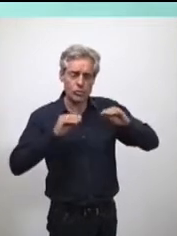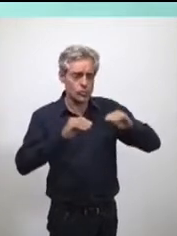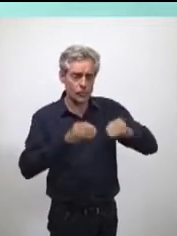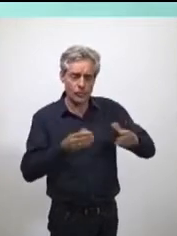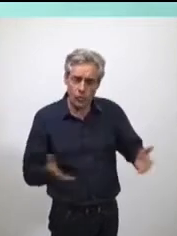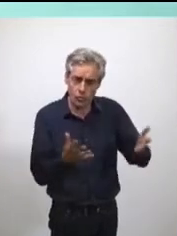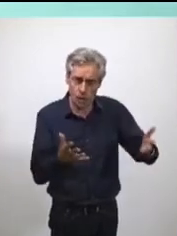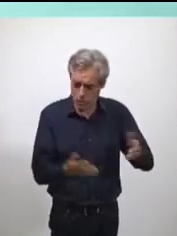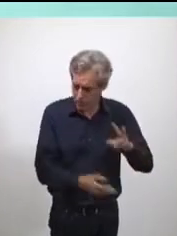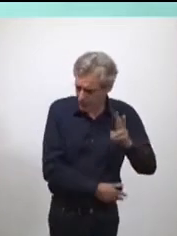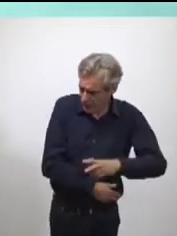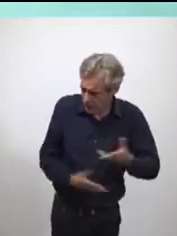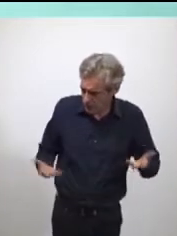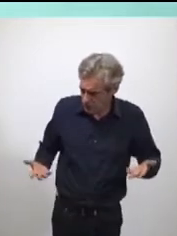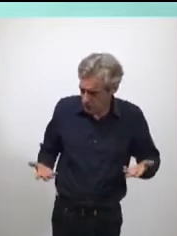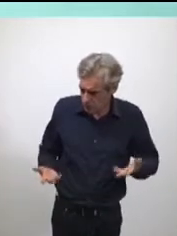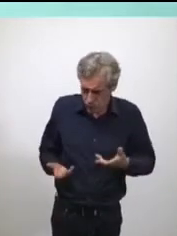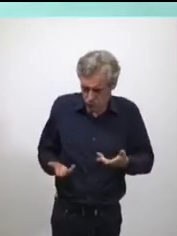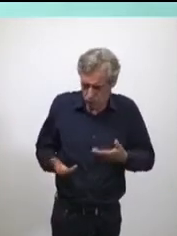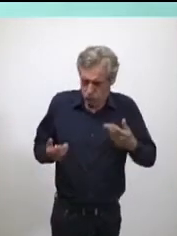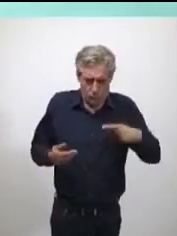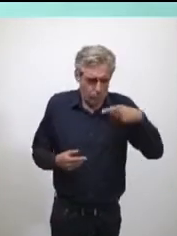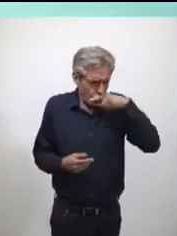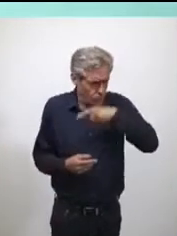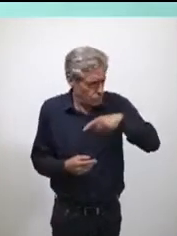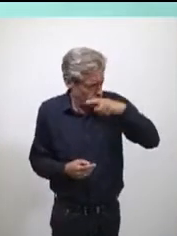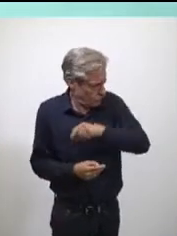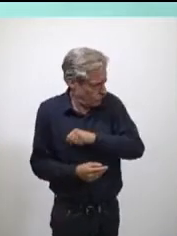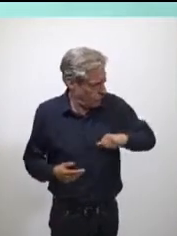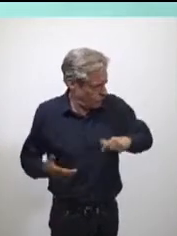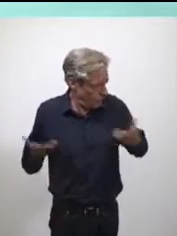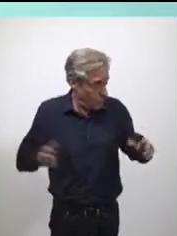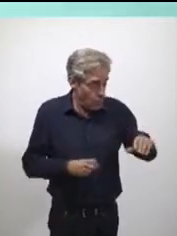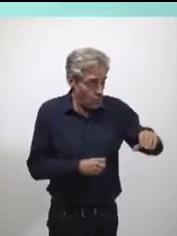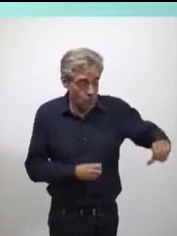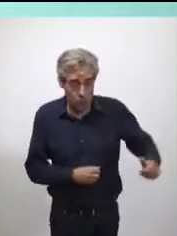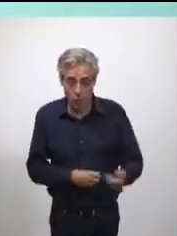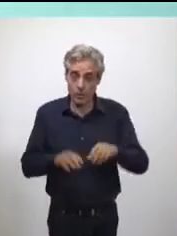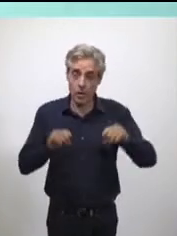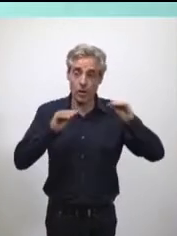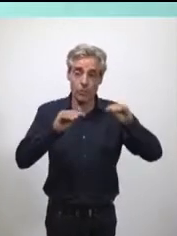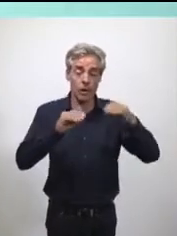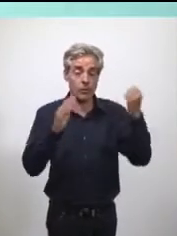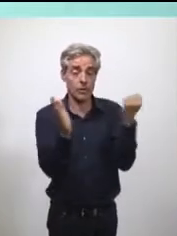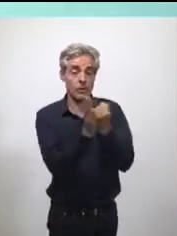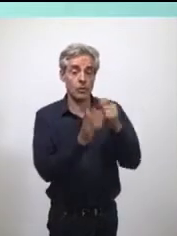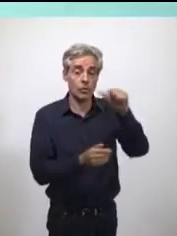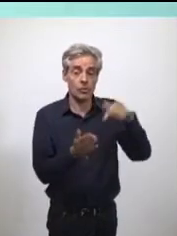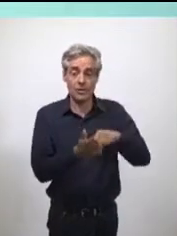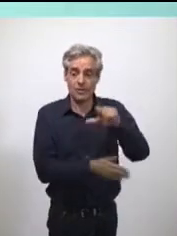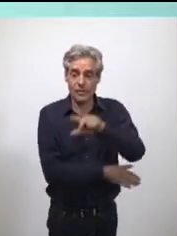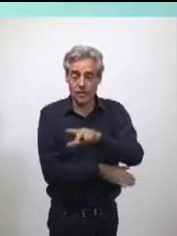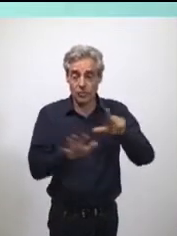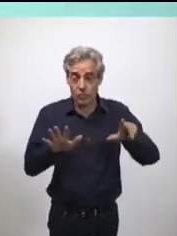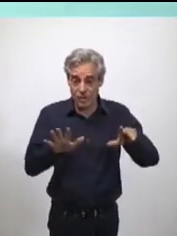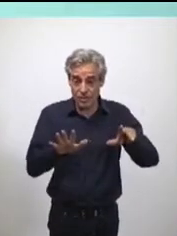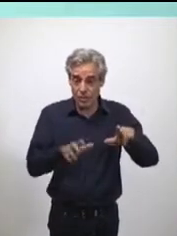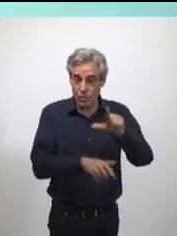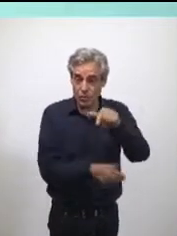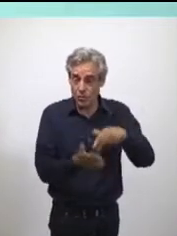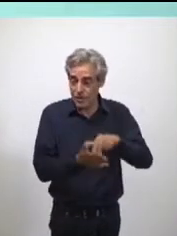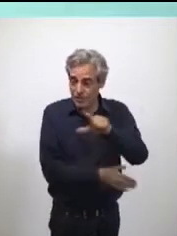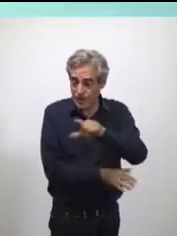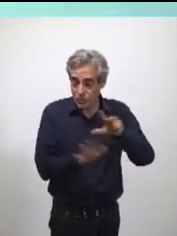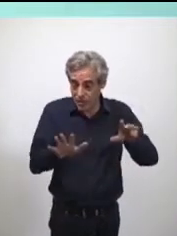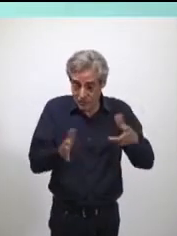que vous croyez que quelqu'un peut vous croire, Monsieur Cazenave, sachant que les premières enseignes commerciales verront le jour en 2028 ? 2020, oui, mais le sujet, c'est